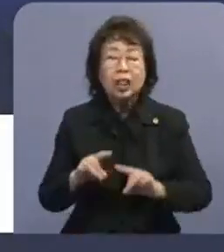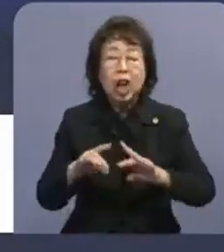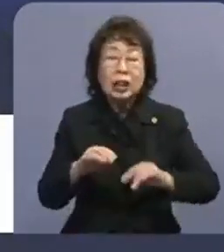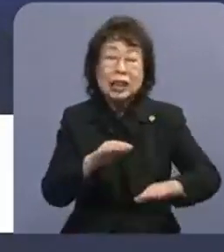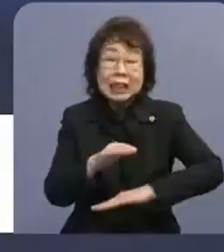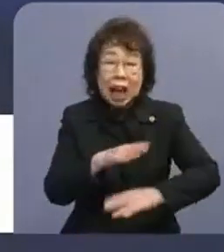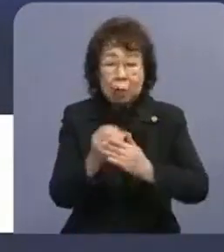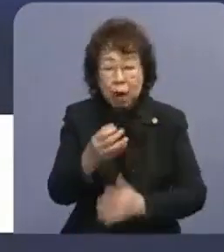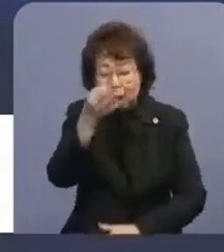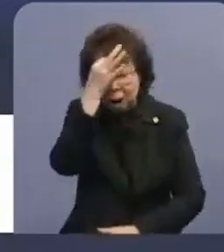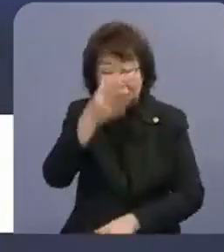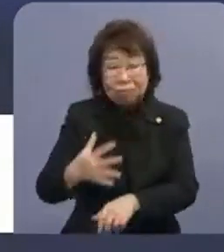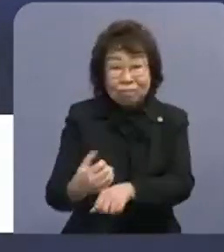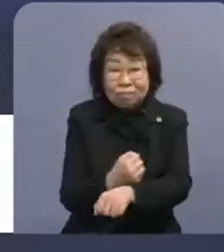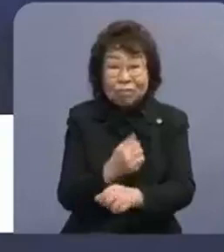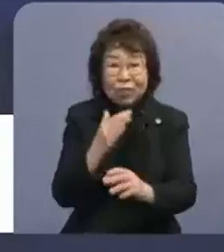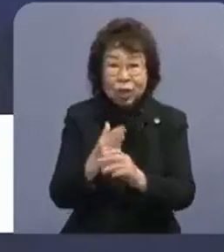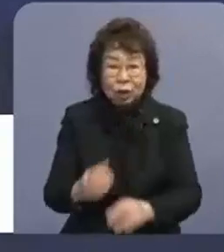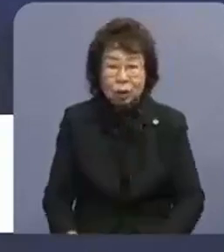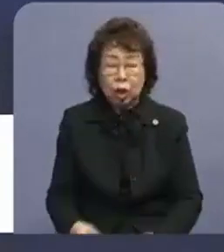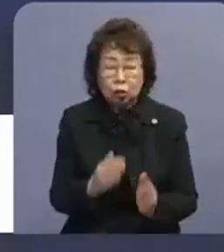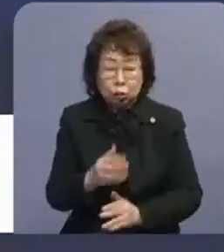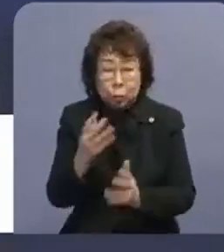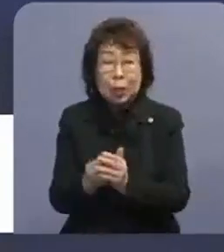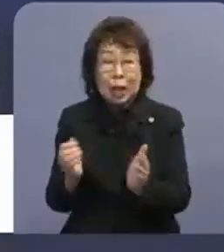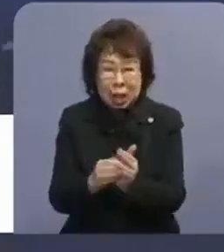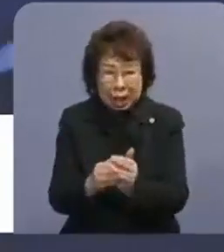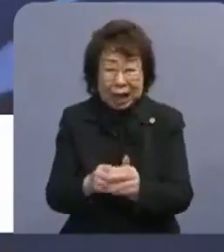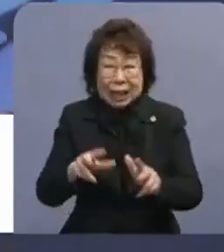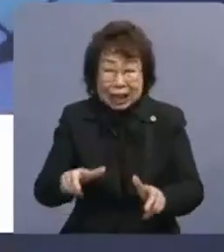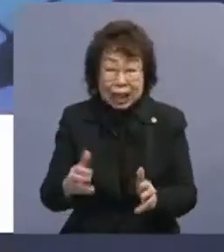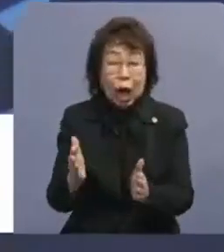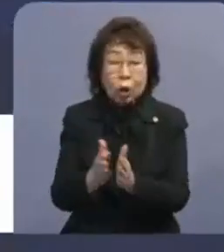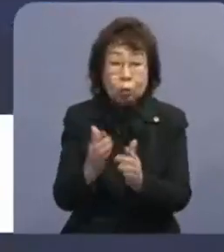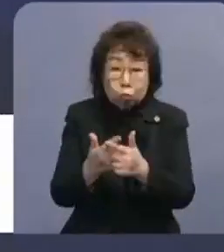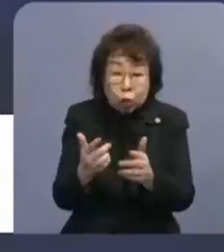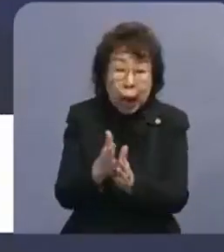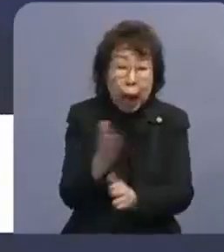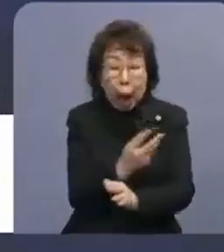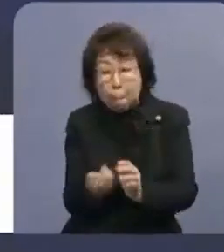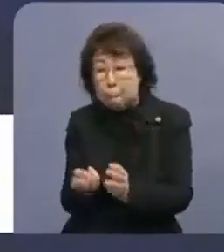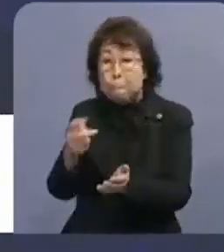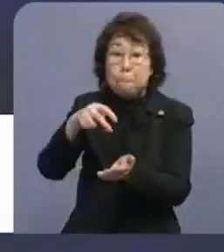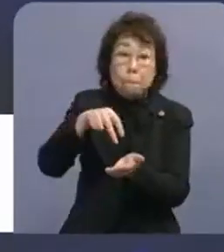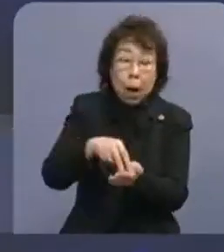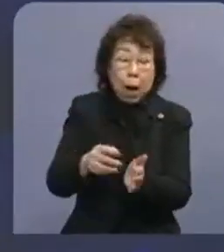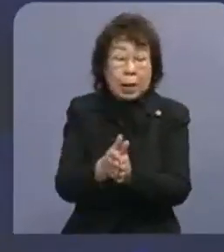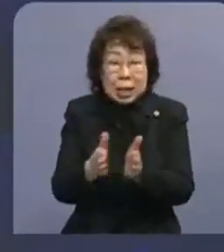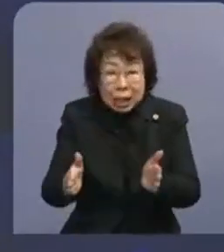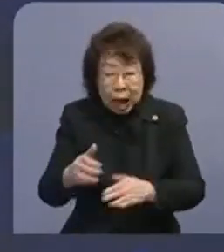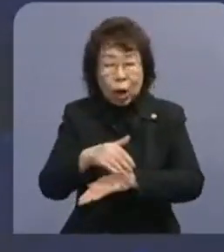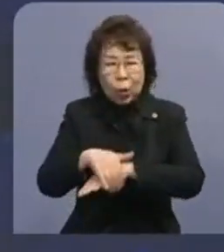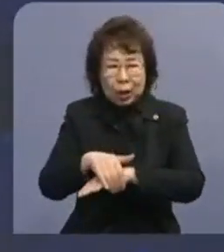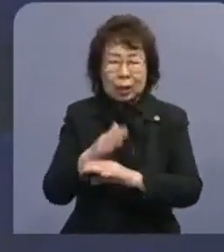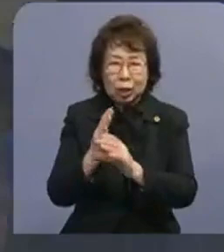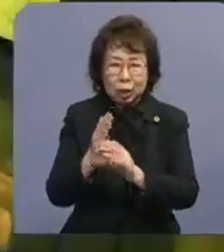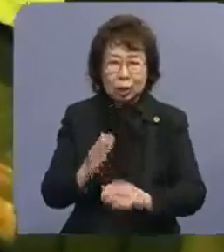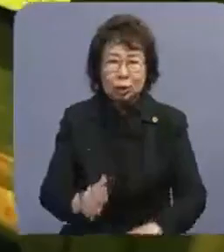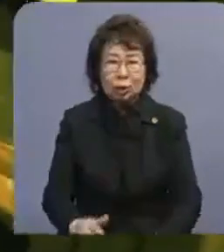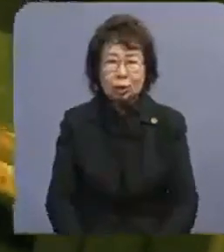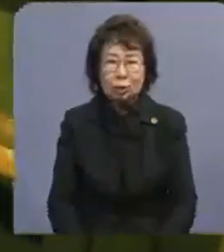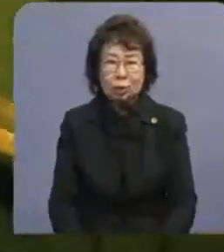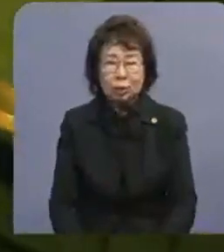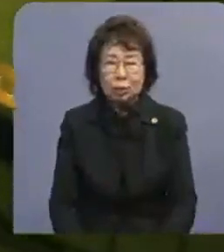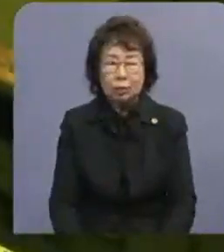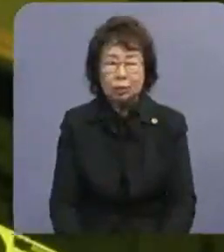기술이 급부상하고 있는데요. 이미 준비를 마친 부산은 이제 도약만을 남겨두고 있습니다. 보도에 김기혜 기자입니다.